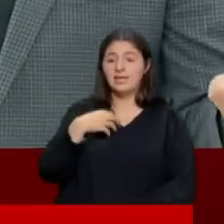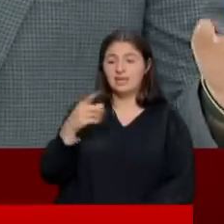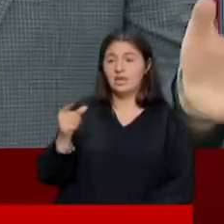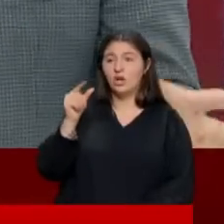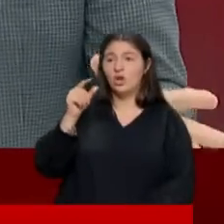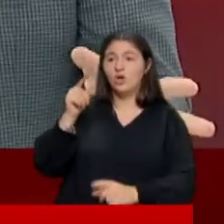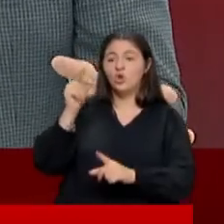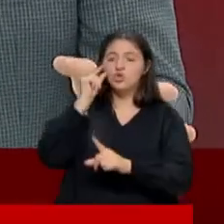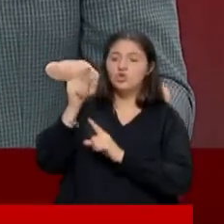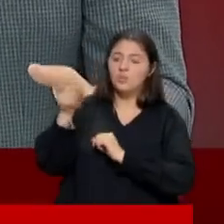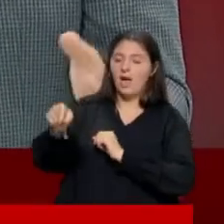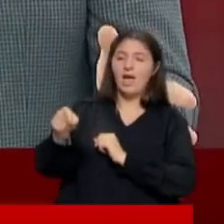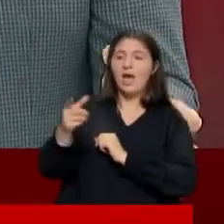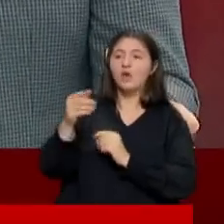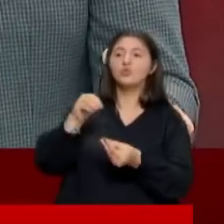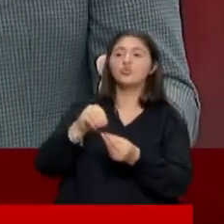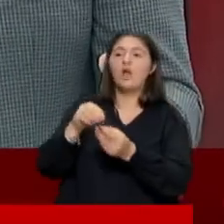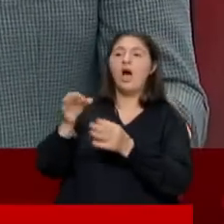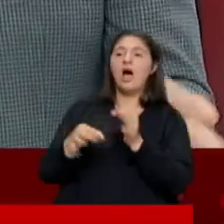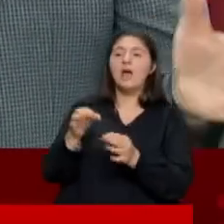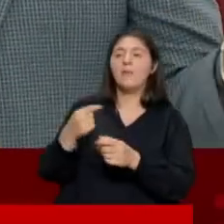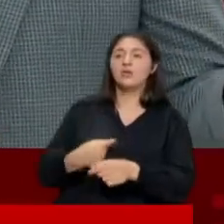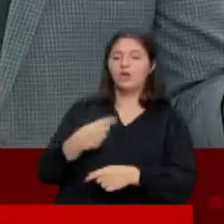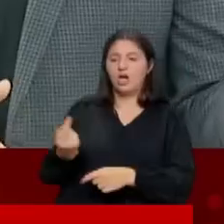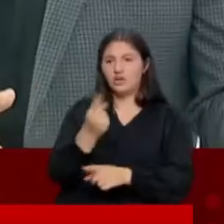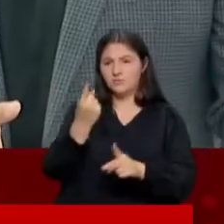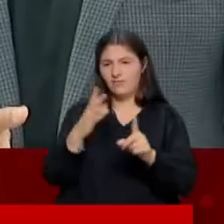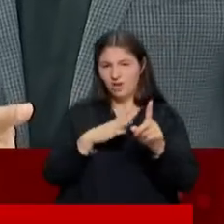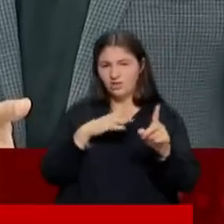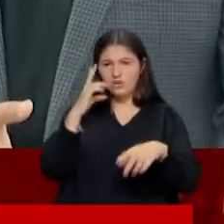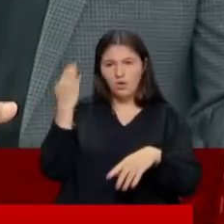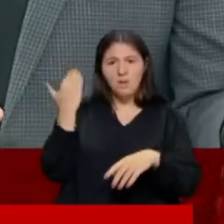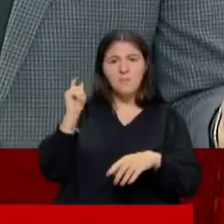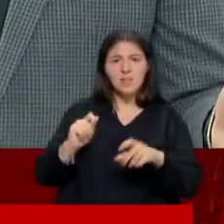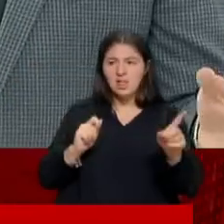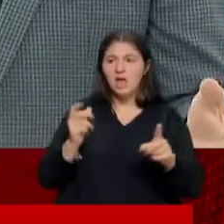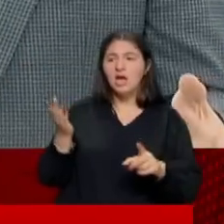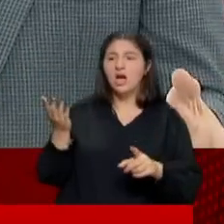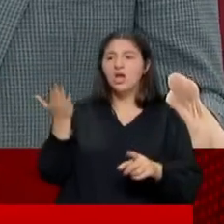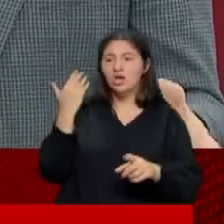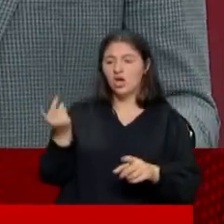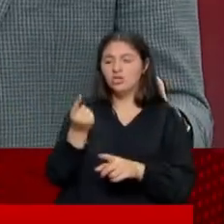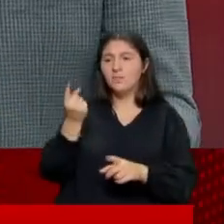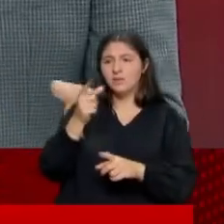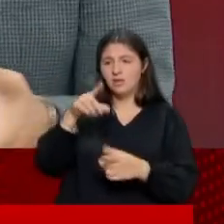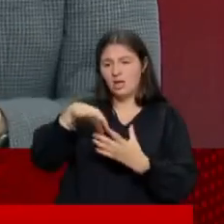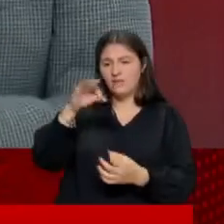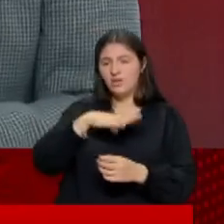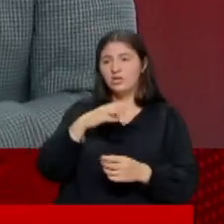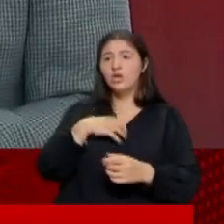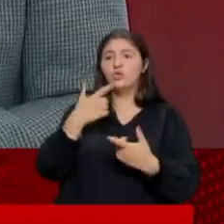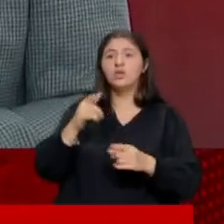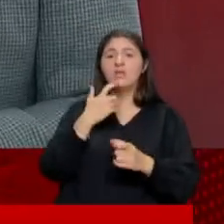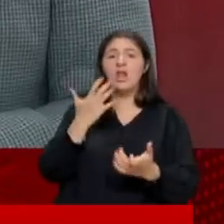akraba hissediyor daha önce de yaptılar kaçak bir şey vardı sanık vardı yıllarca kendi